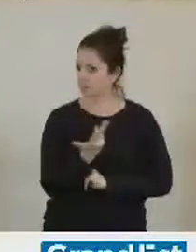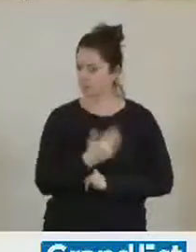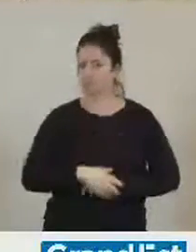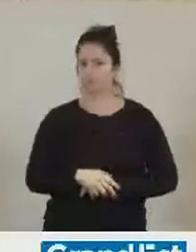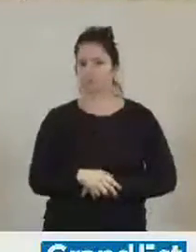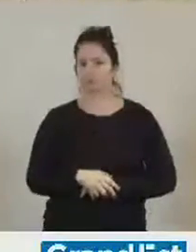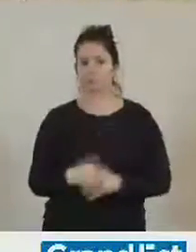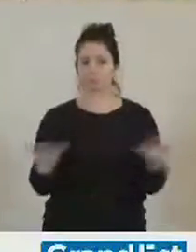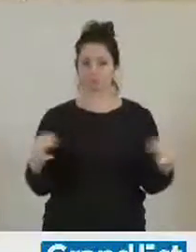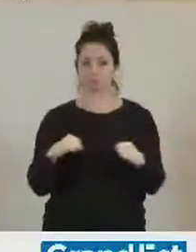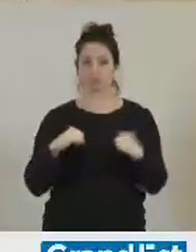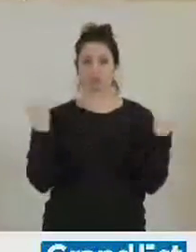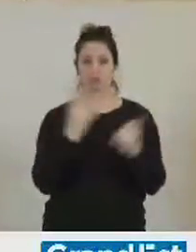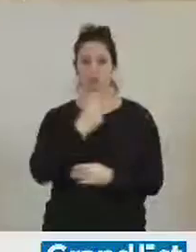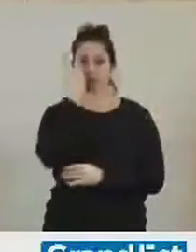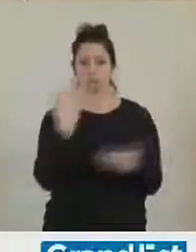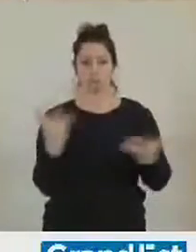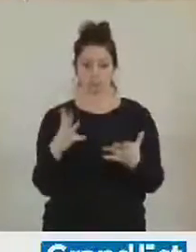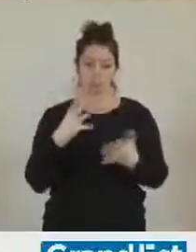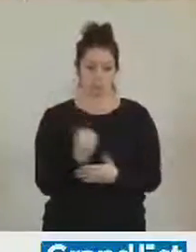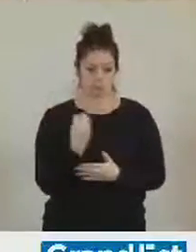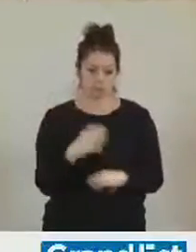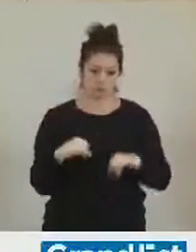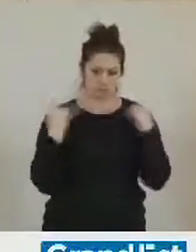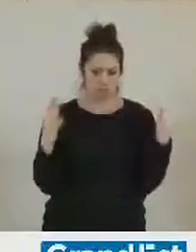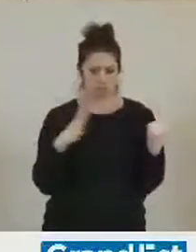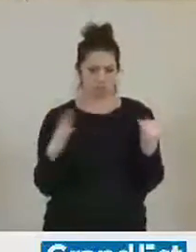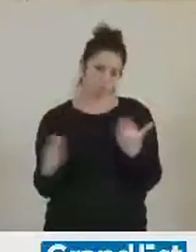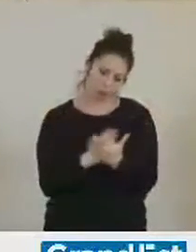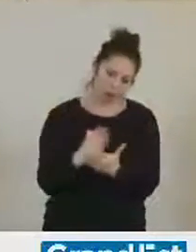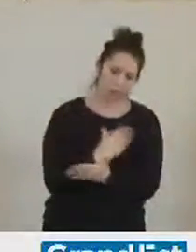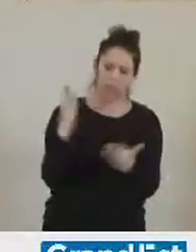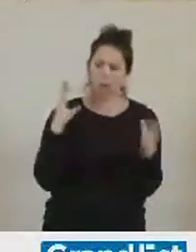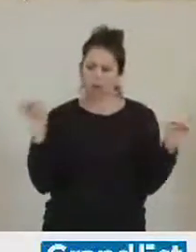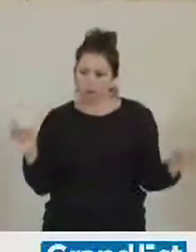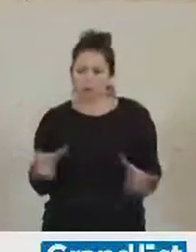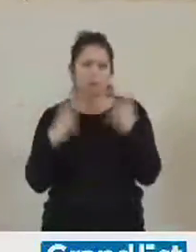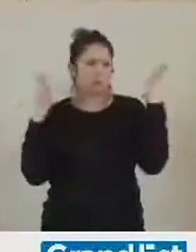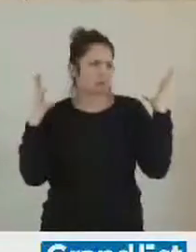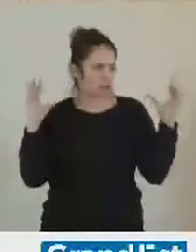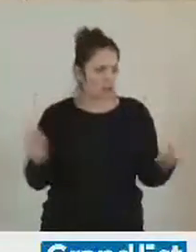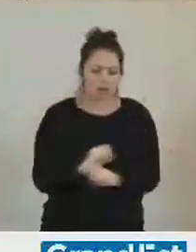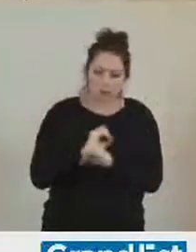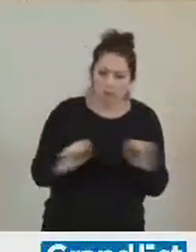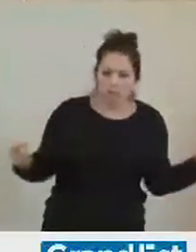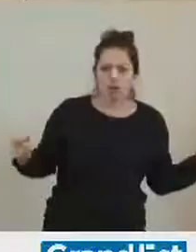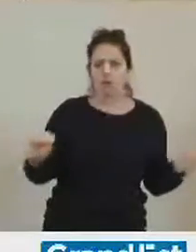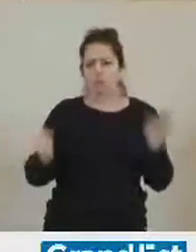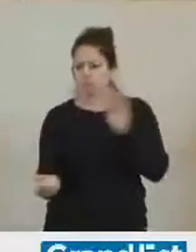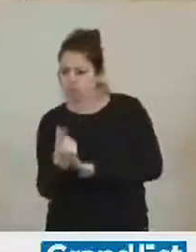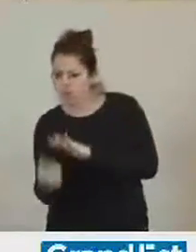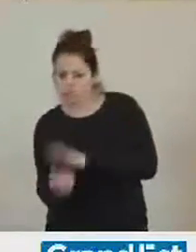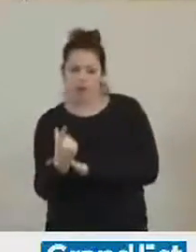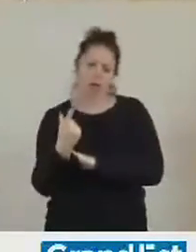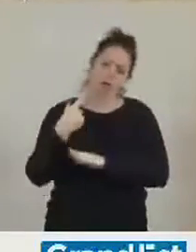Nombreux sont les jeunes qui ont des parcours exceptionnels et exemplaires ou qui réalisent des actions originales et innovantes. Pour les faire